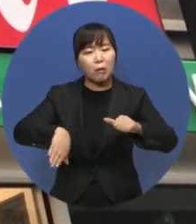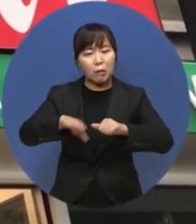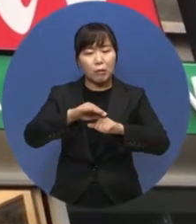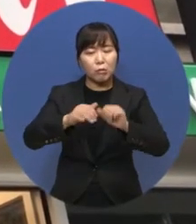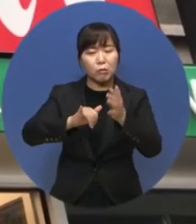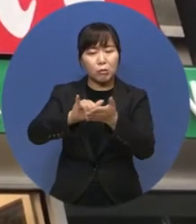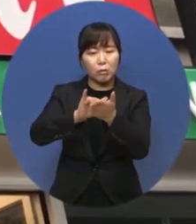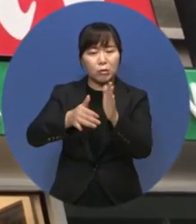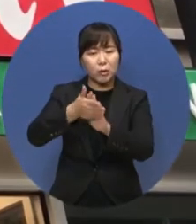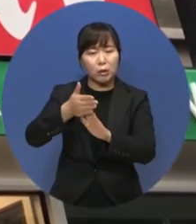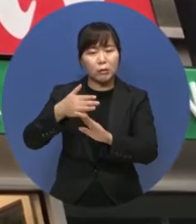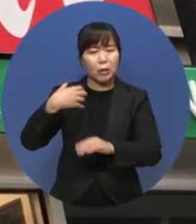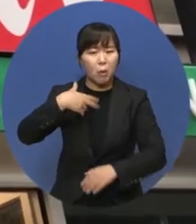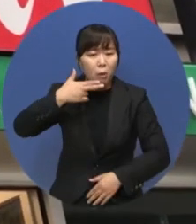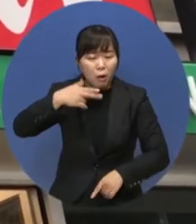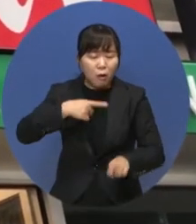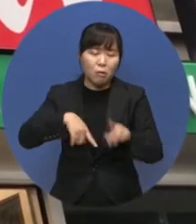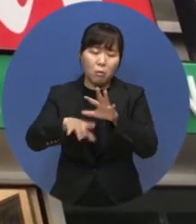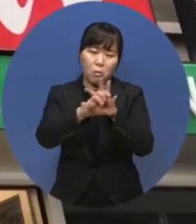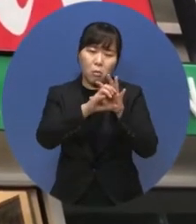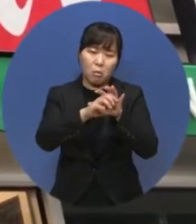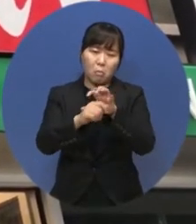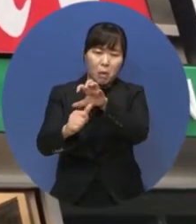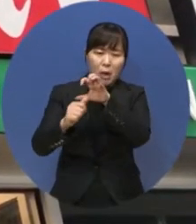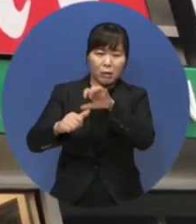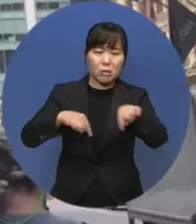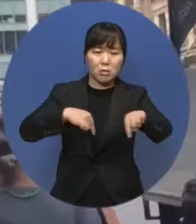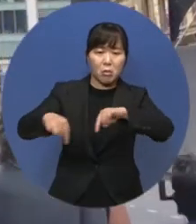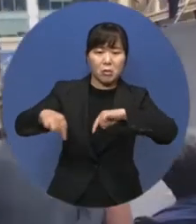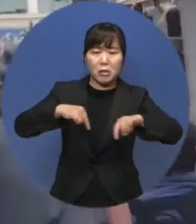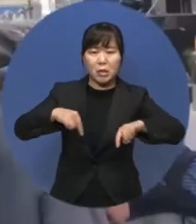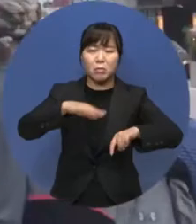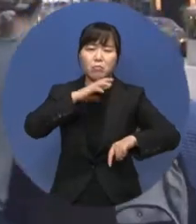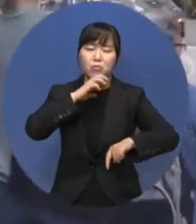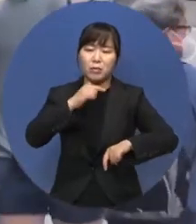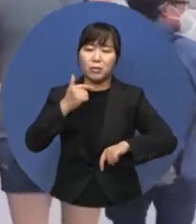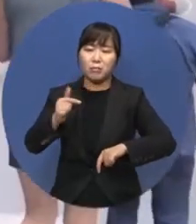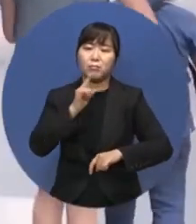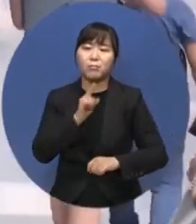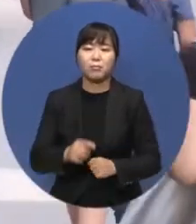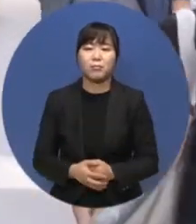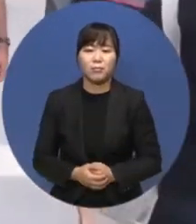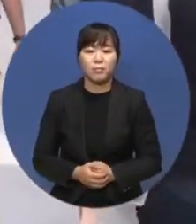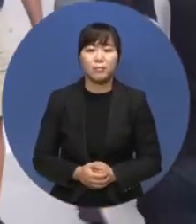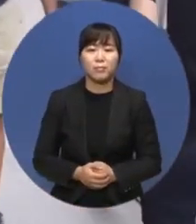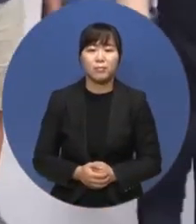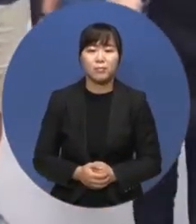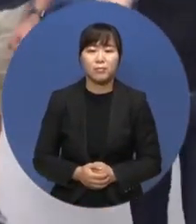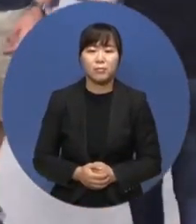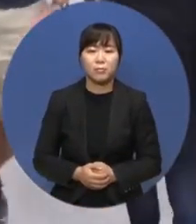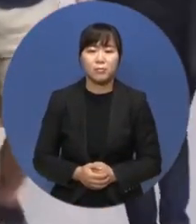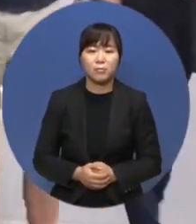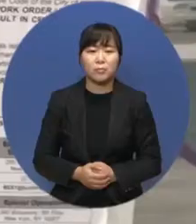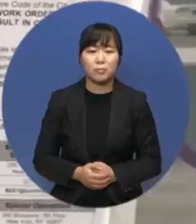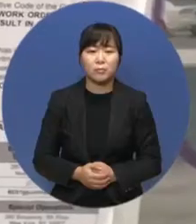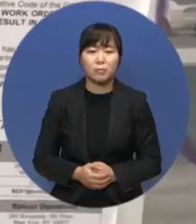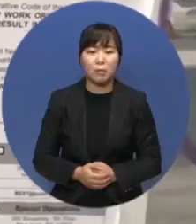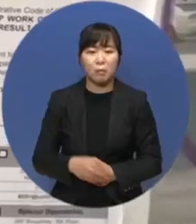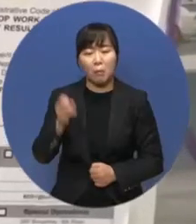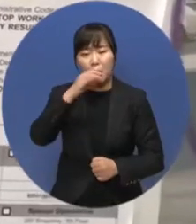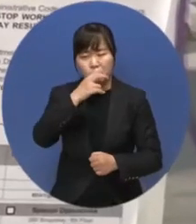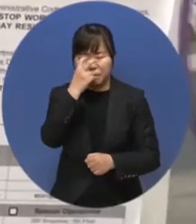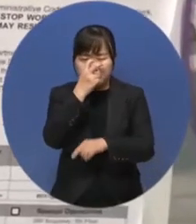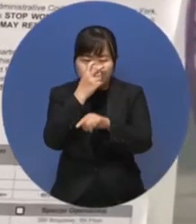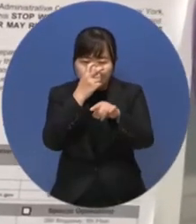6시에 무책임한 그런 r19 를 이용한 정치 놀이의 강한 불만을 표출하고 있습니다 작정하고 단속에